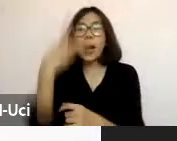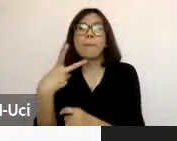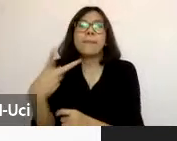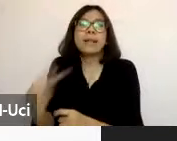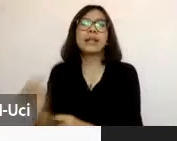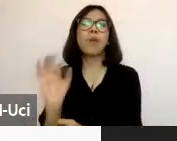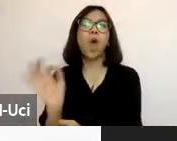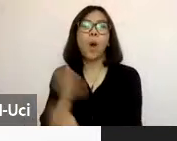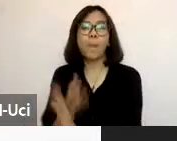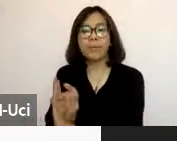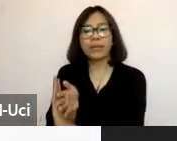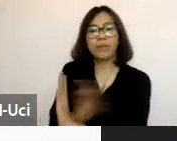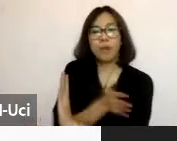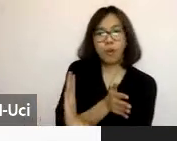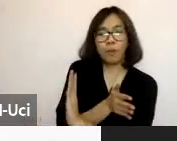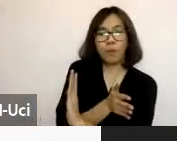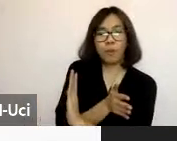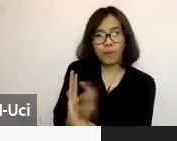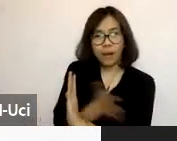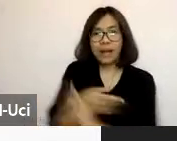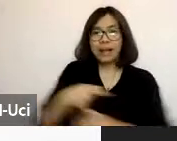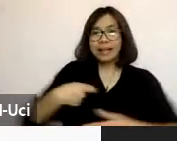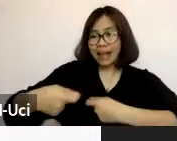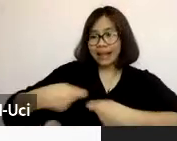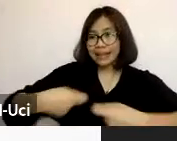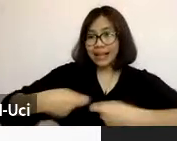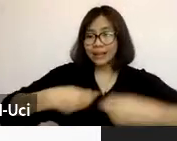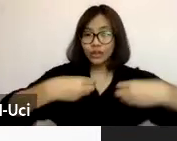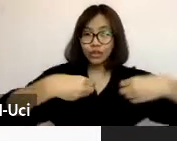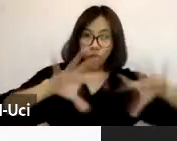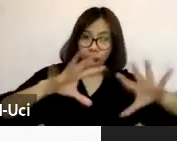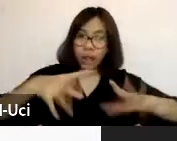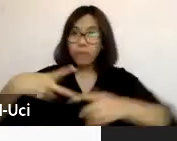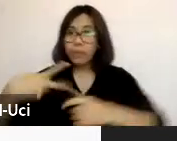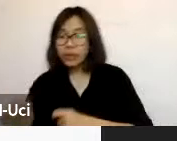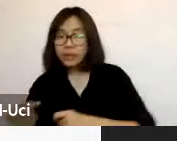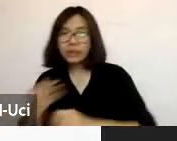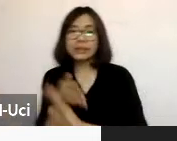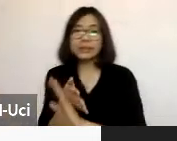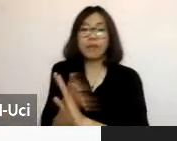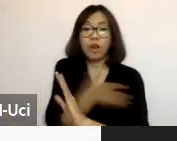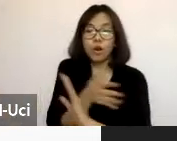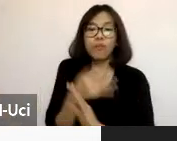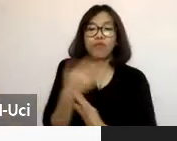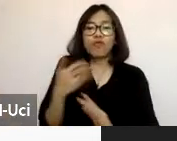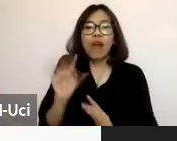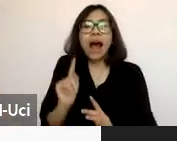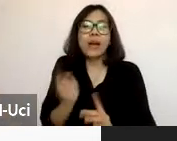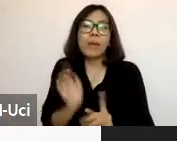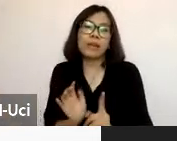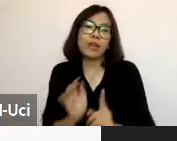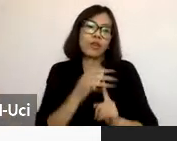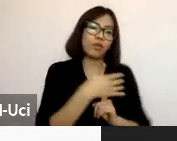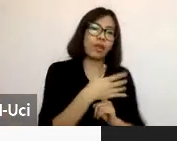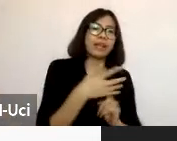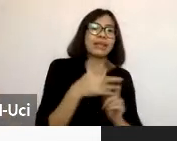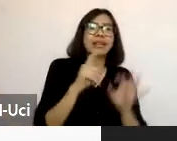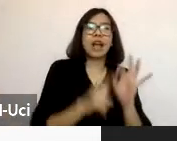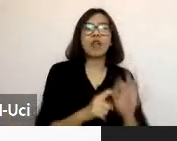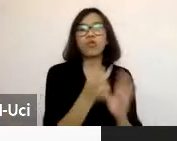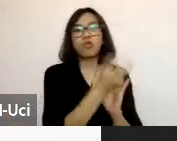sebelum ada transaksi sebelum ada konflik ini memang sangat tergantung